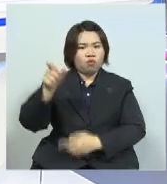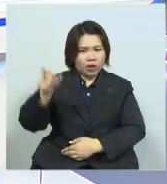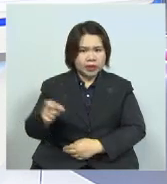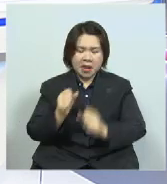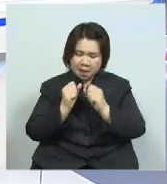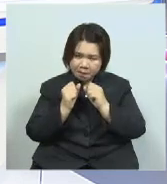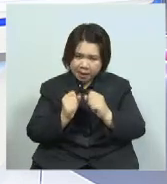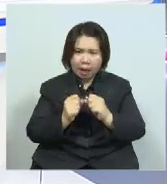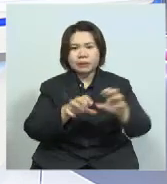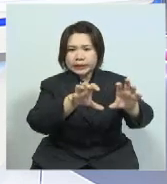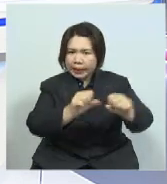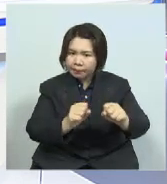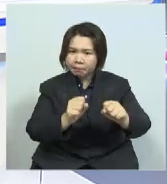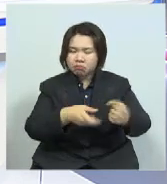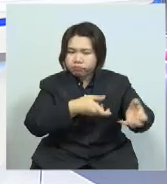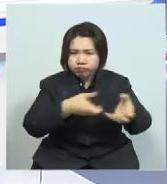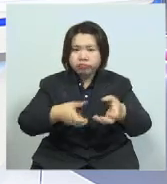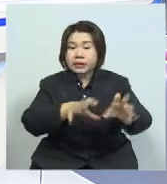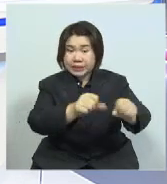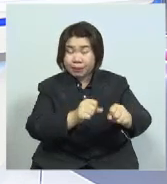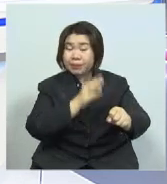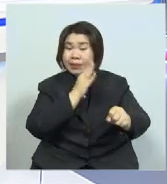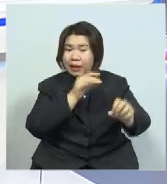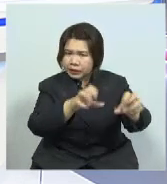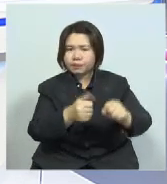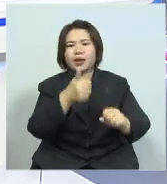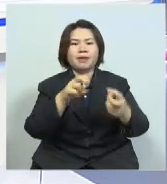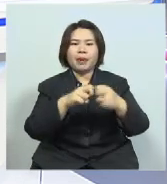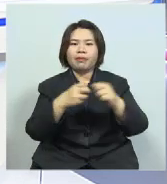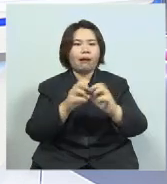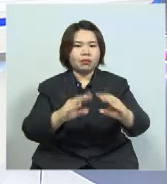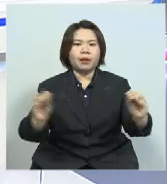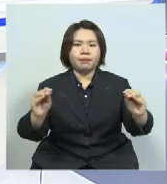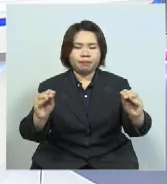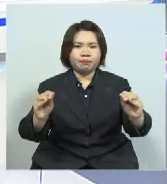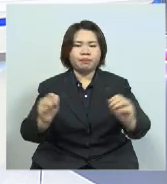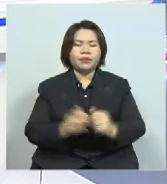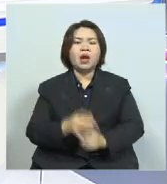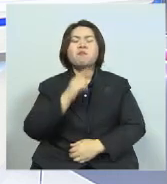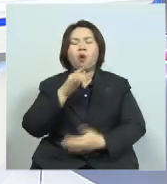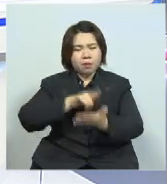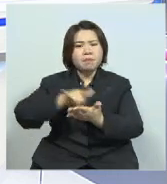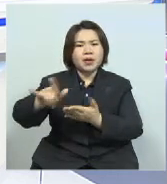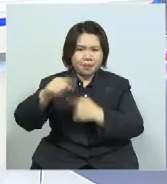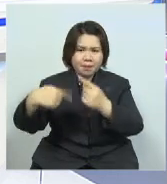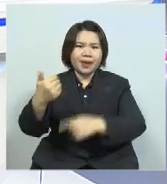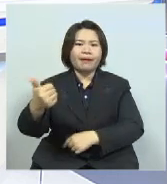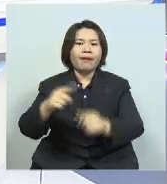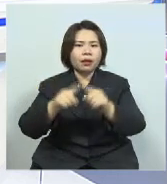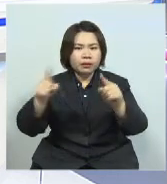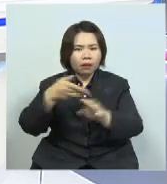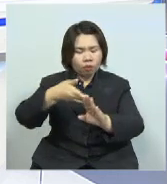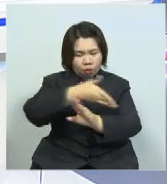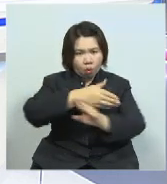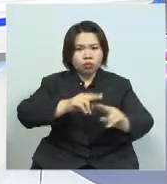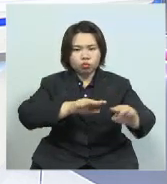ะเร่งจับตัวคนร้ายด้วยถ้าเกิดว่าจับตัวได้เนี่ยสถานการณ์ก็น่าจะดีขึ้นด้วยก็คือไม่เชิงถึงกับว่าไปไม่ได้เลยนะแต่ว่าต้องตรวจสอบแล้วก็